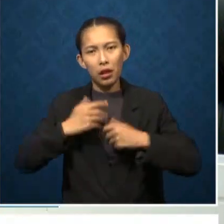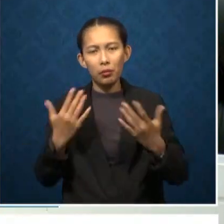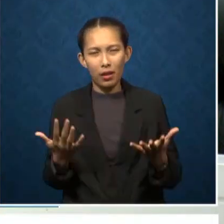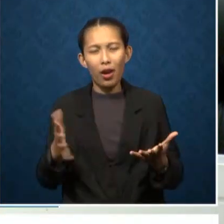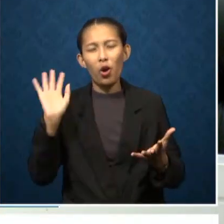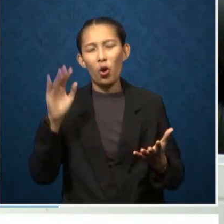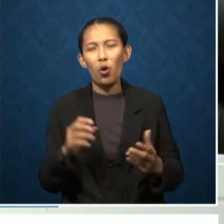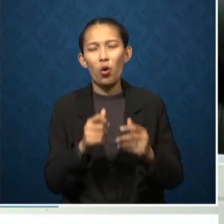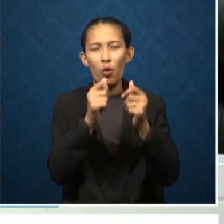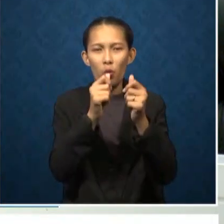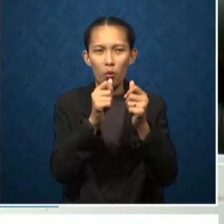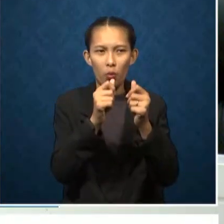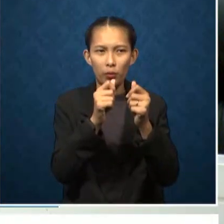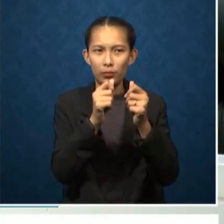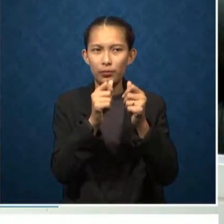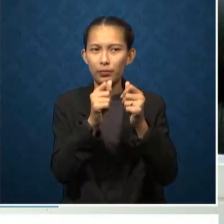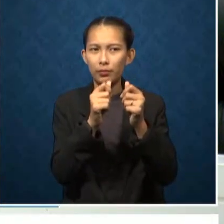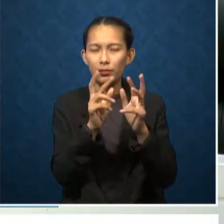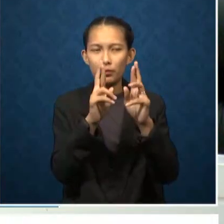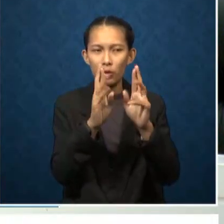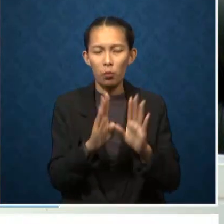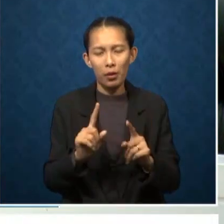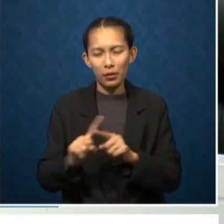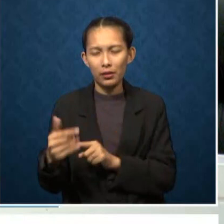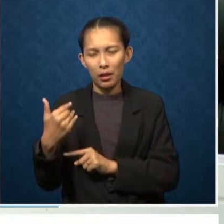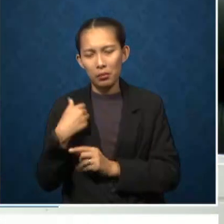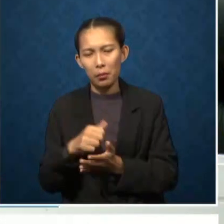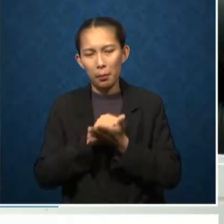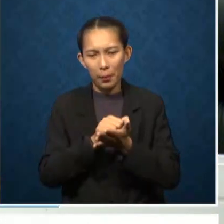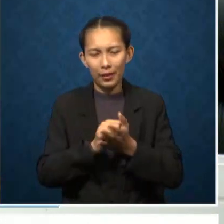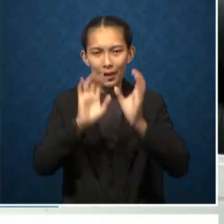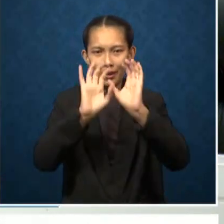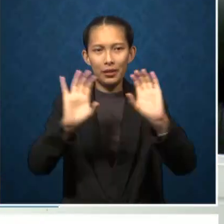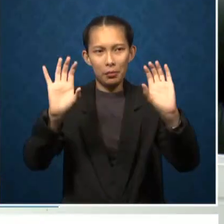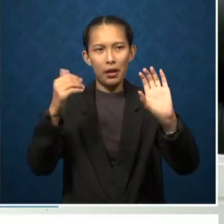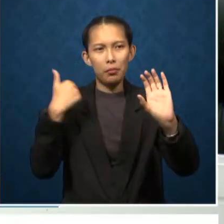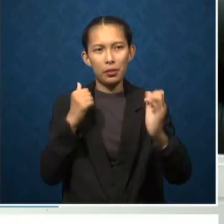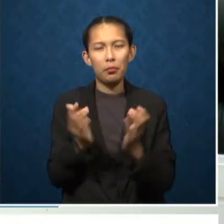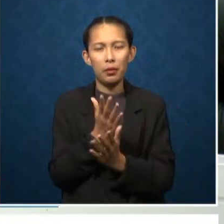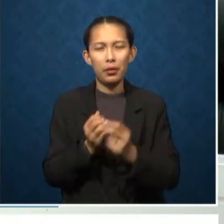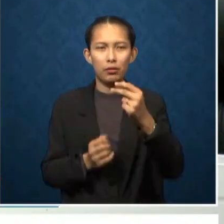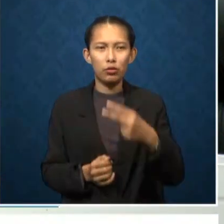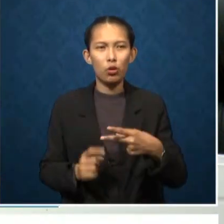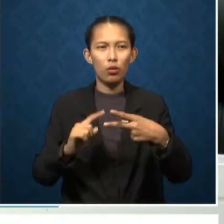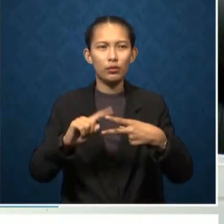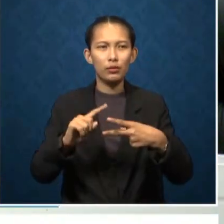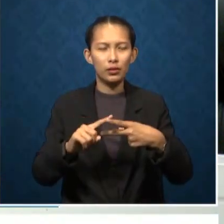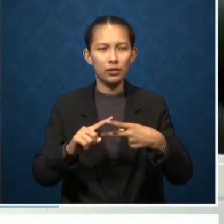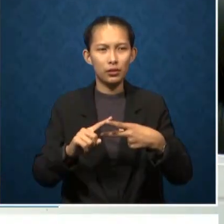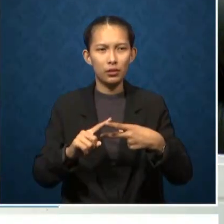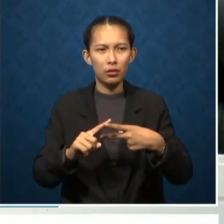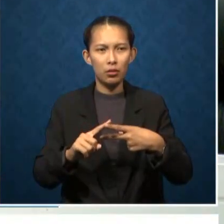แพลตฟอร์มนะคะที่จะให้บริการภาครัฐนะคะใน2รูปแบบด้วยกันอันแรกเขาเรียกว่า Business Portal